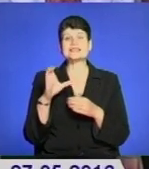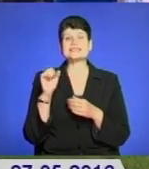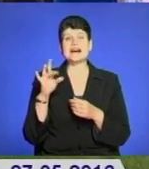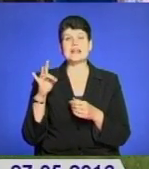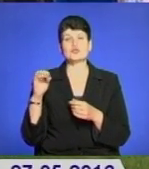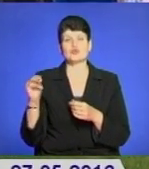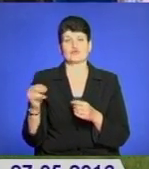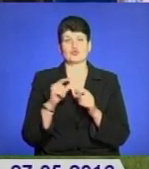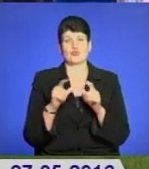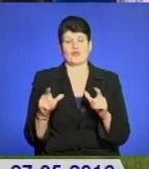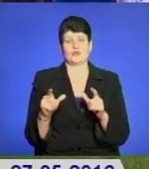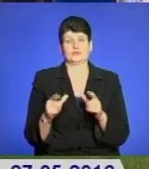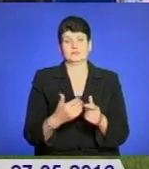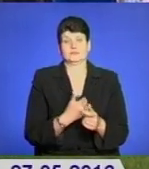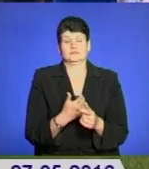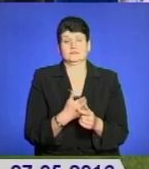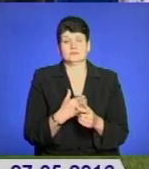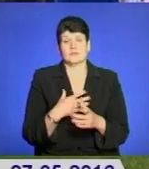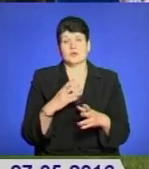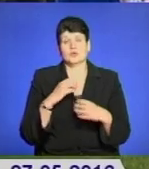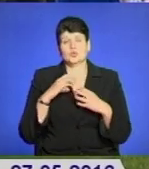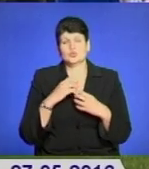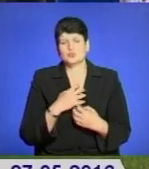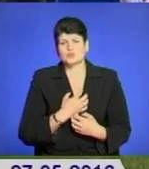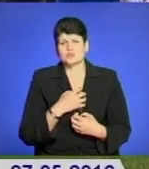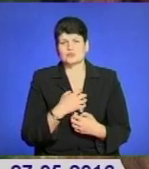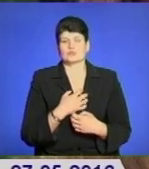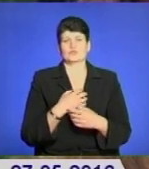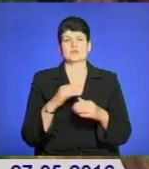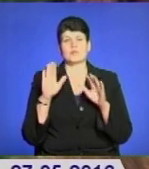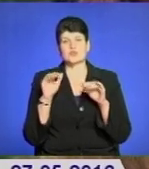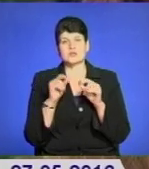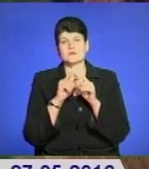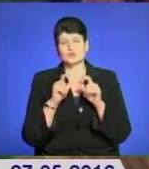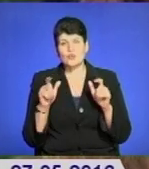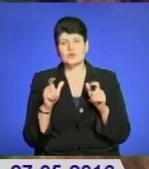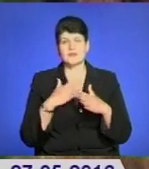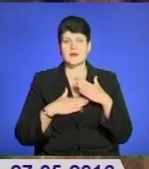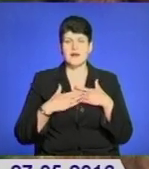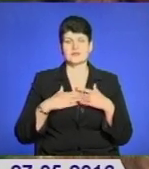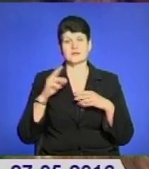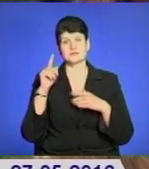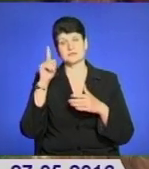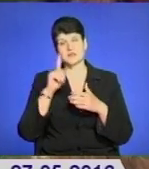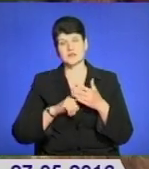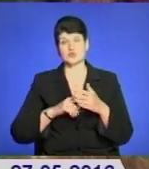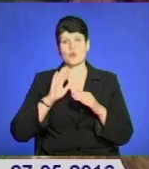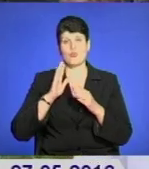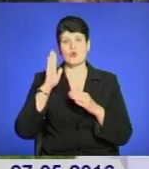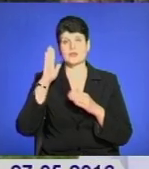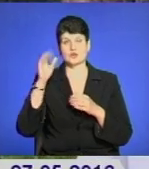школи сповнені світлого суму від прощання з рідним навчальним закладом та радісних сподівань щодо подальшого дорослого